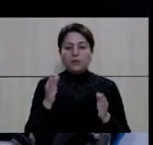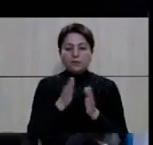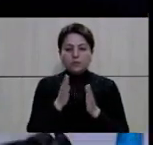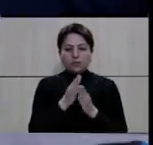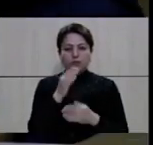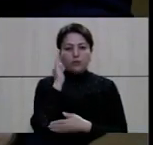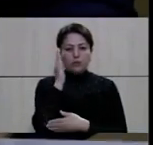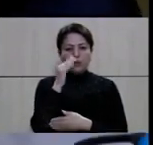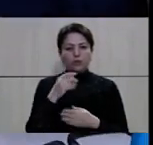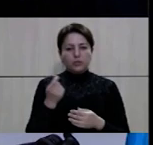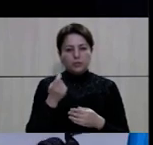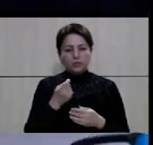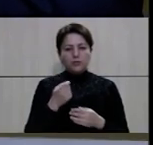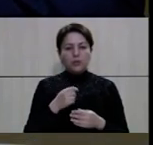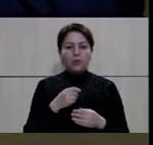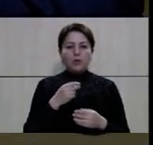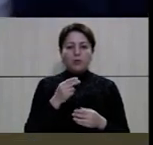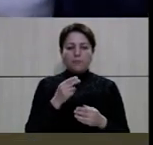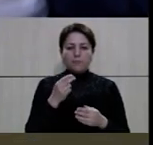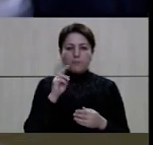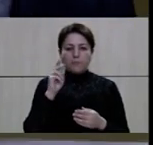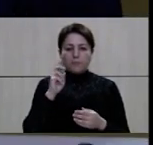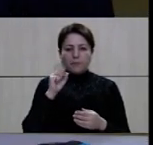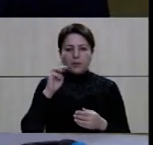batareykamiz 2 dona kerak bo'ladi, 2 amperlik